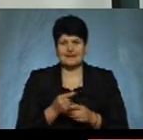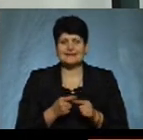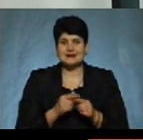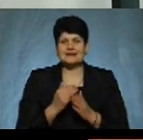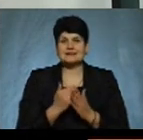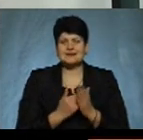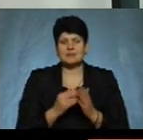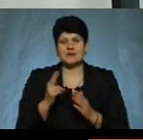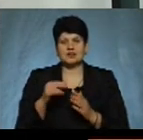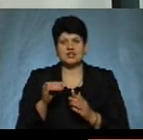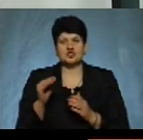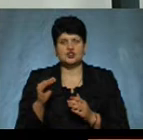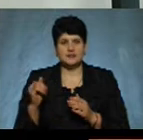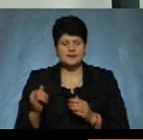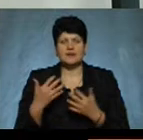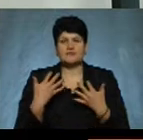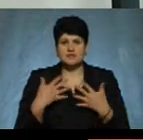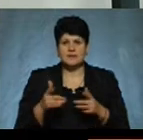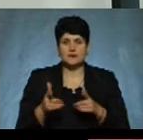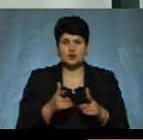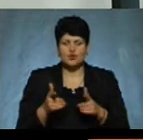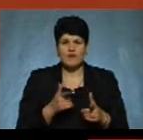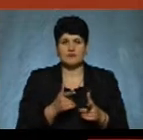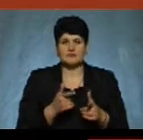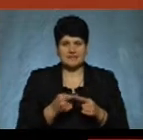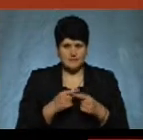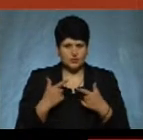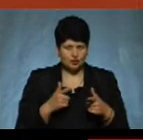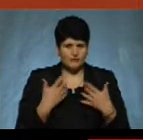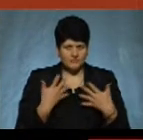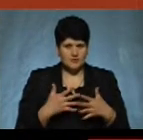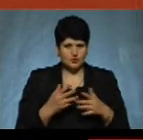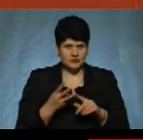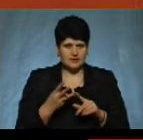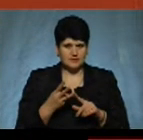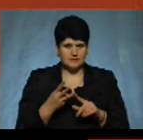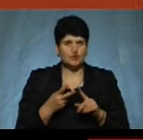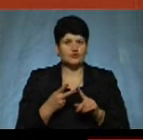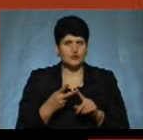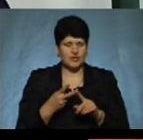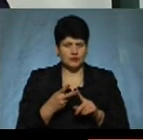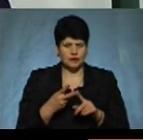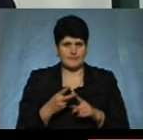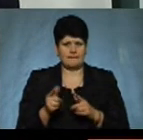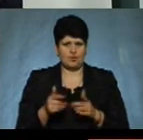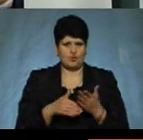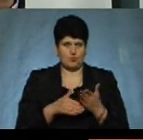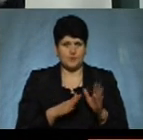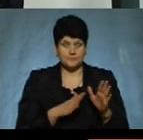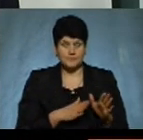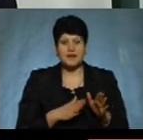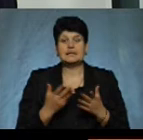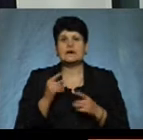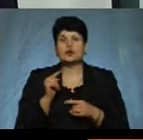DRG. Зараз вже підготовлені відповідні... Тобто це підготовка вже до третинної? Так, ні, до вторинної, до реформи вторинної допомоги. Тобто для